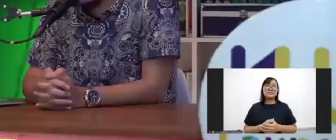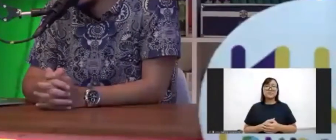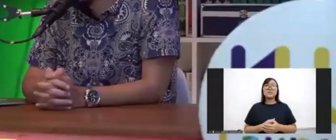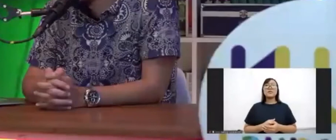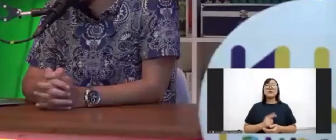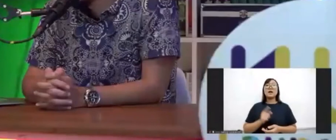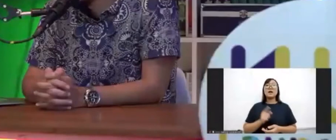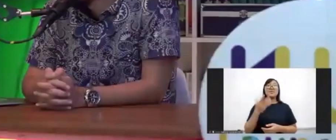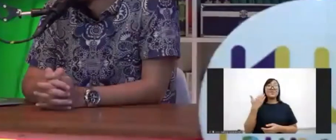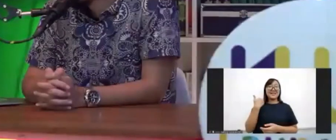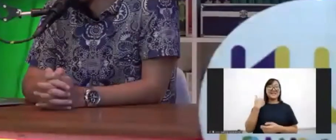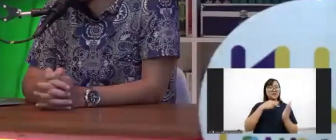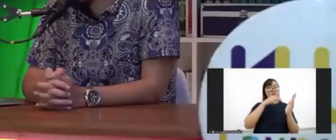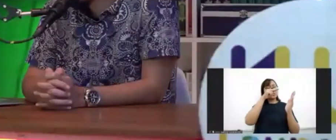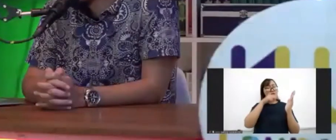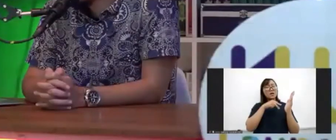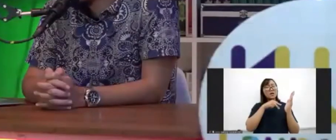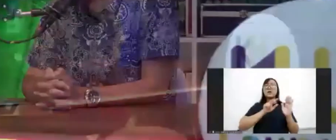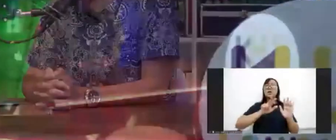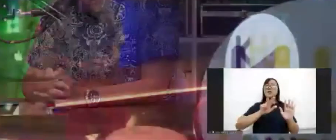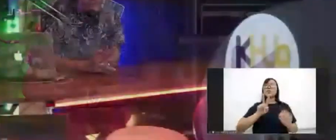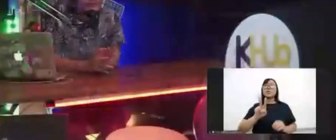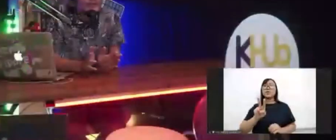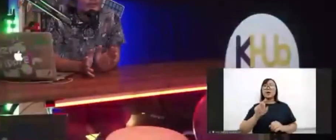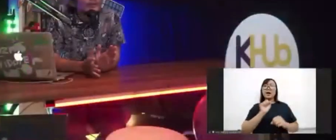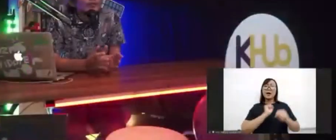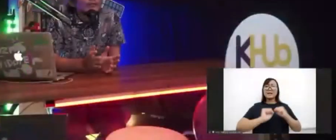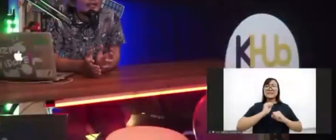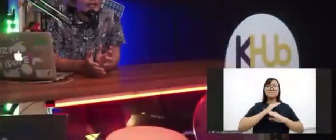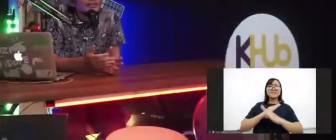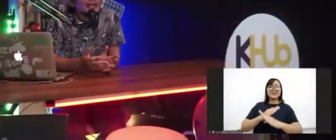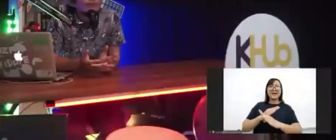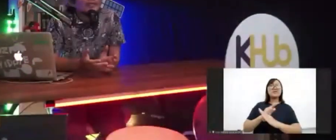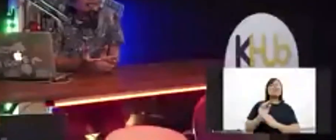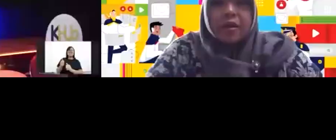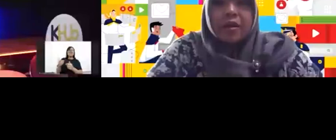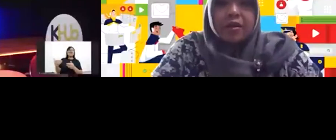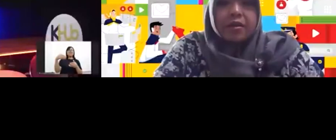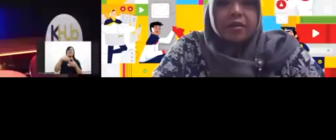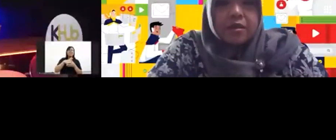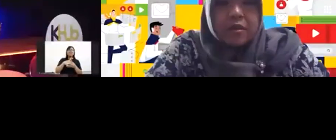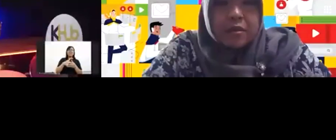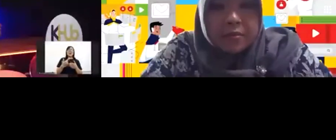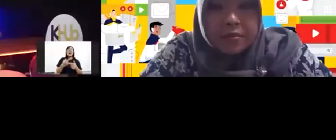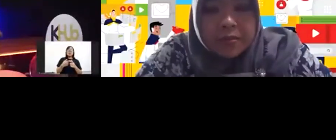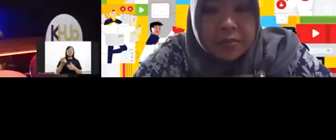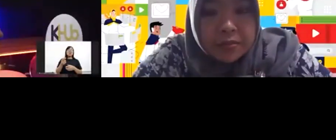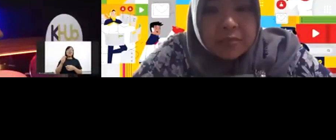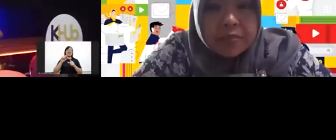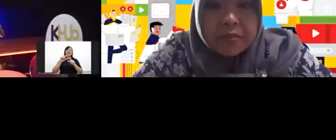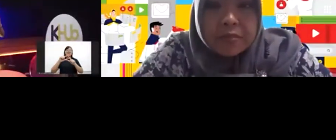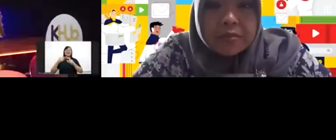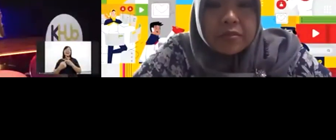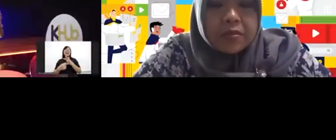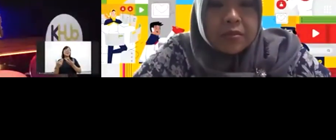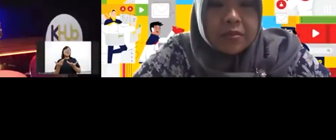mungkin ya mungkin juga dia prestasi kemitraan tapi ini mungkin Mbak Dani bisa elaborasi lebih konkrit ini kalau dari perspektif orang-orang